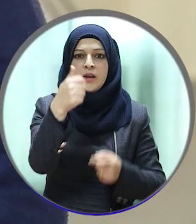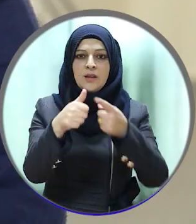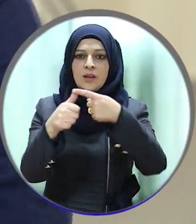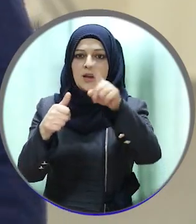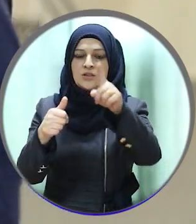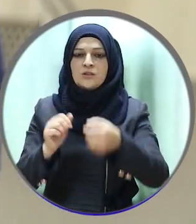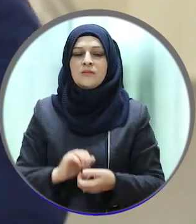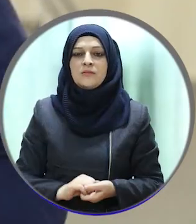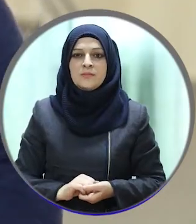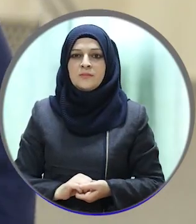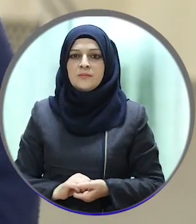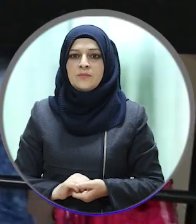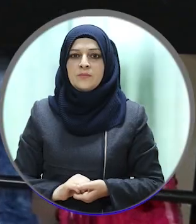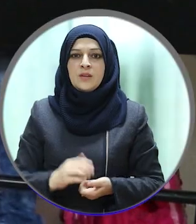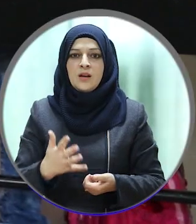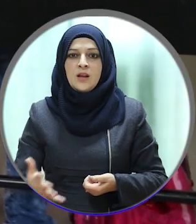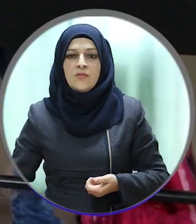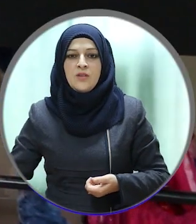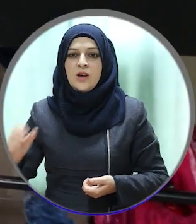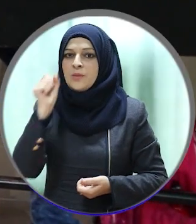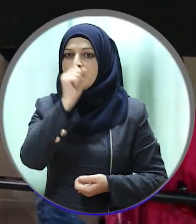ثلاثة واحد أكشن.